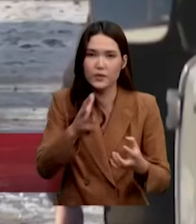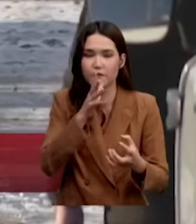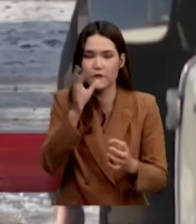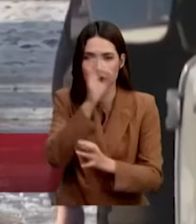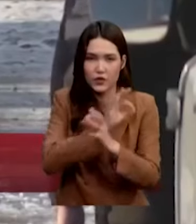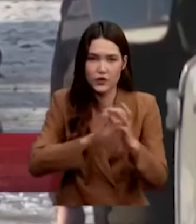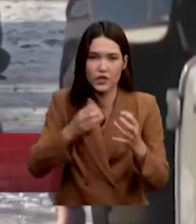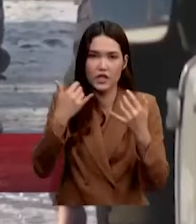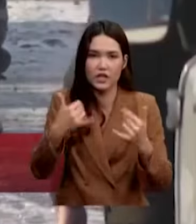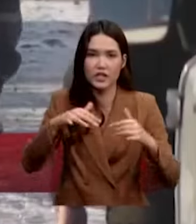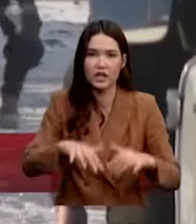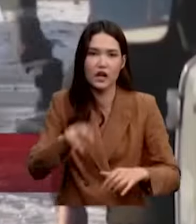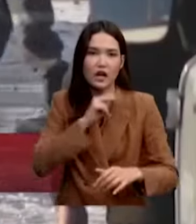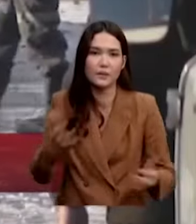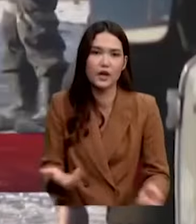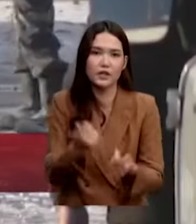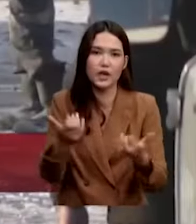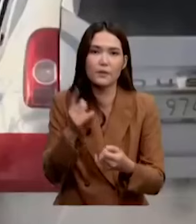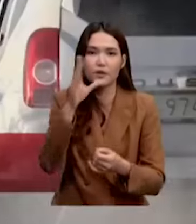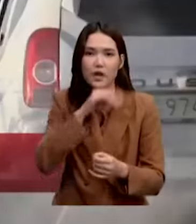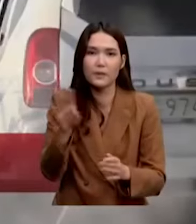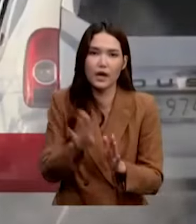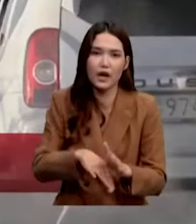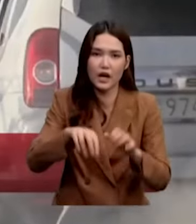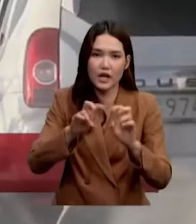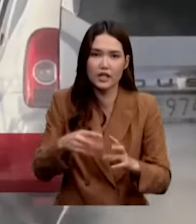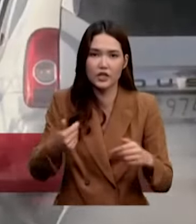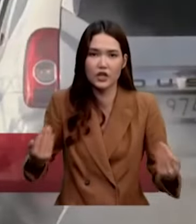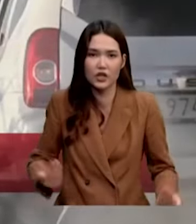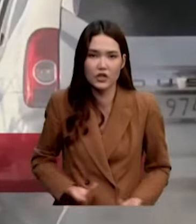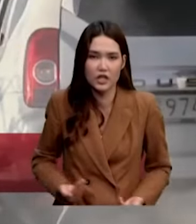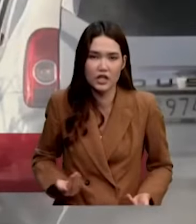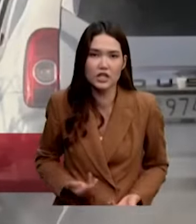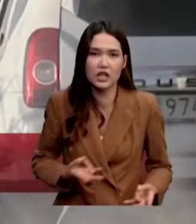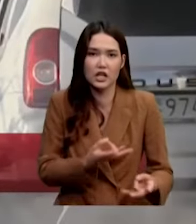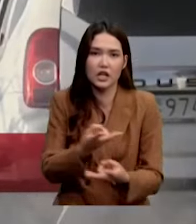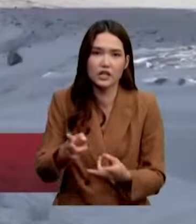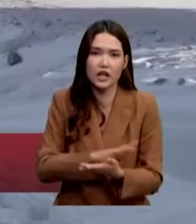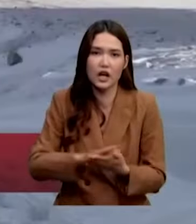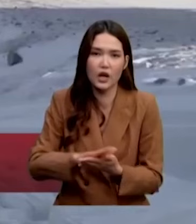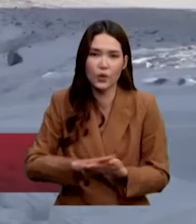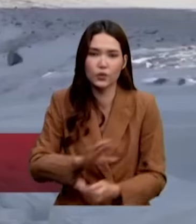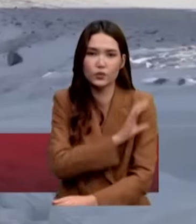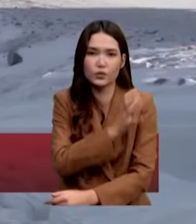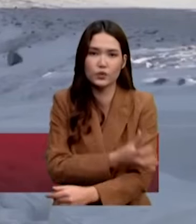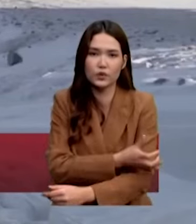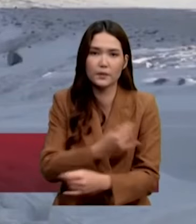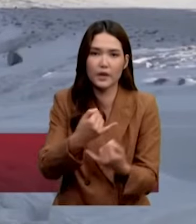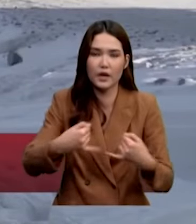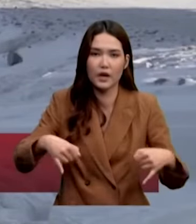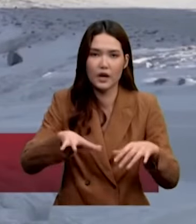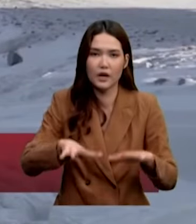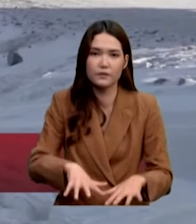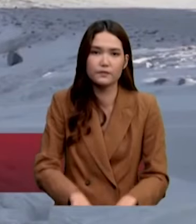суток. Сейчас на месте работают спасатели, и чтобы обезопасить их жизни, проведены мероприятия по расчистке и укреплению